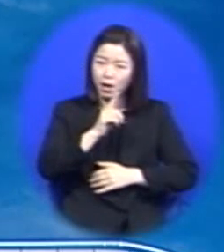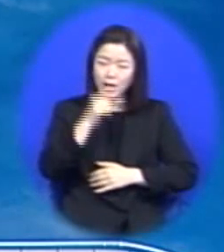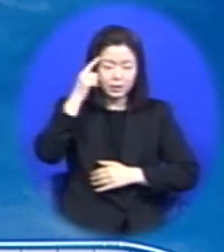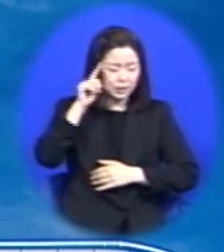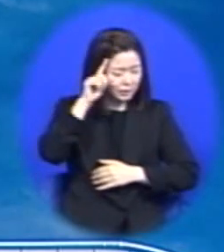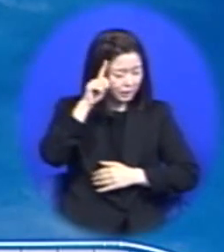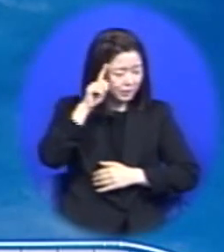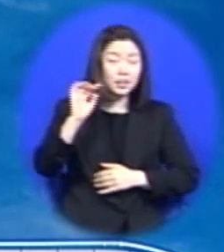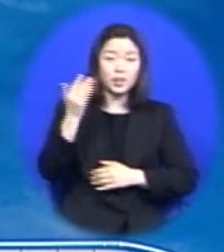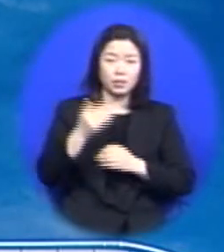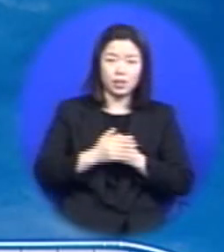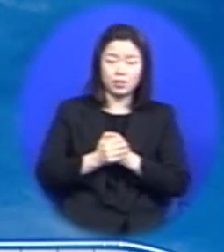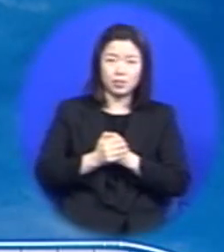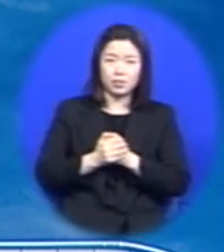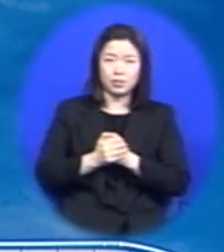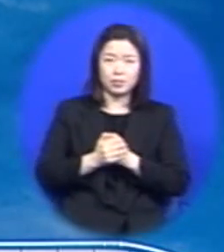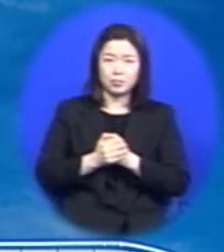거예요, 교인들이.